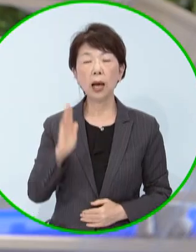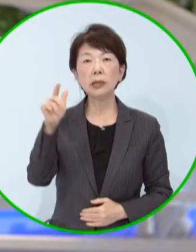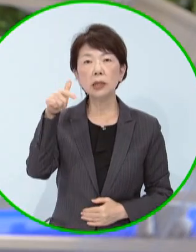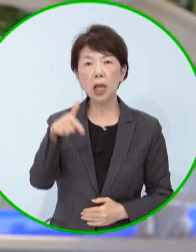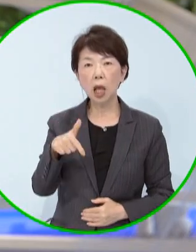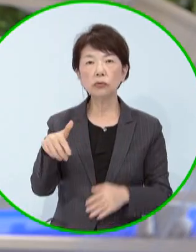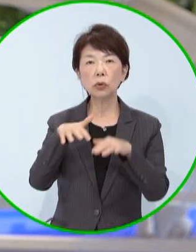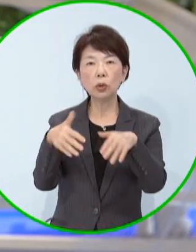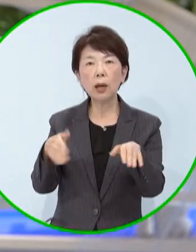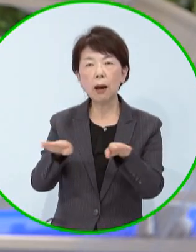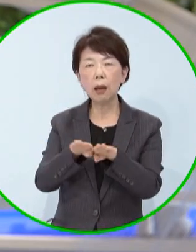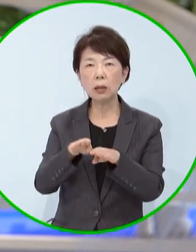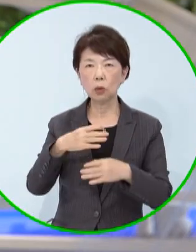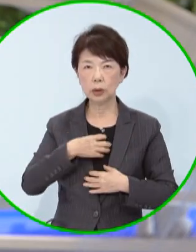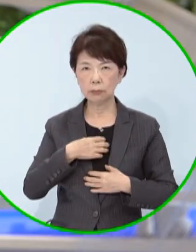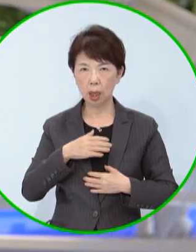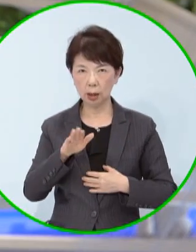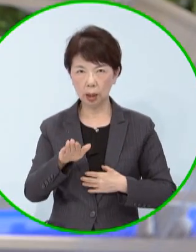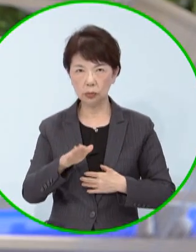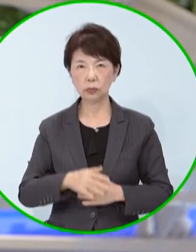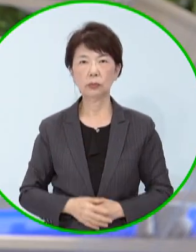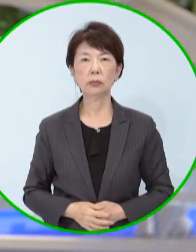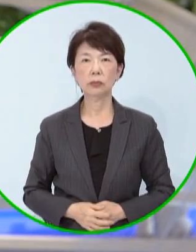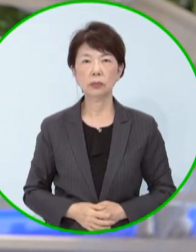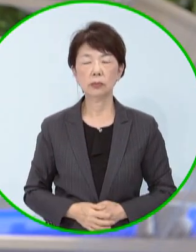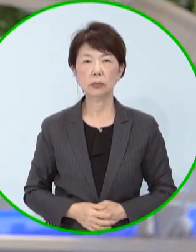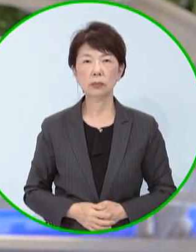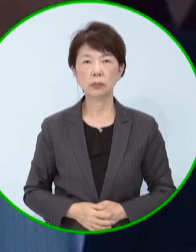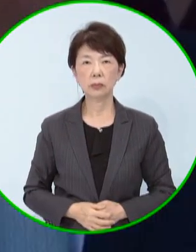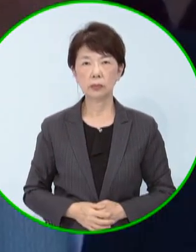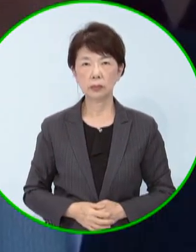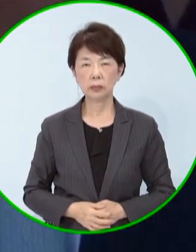政府閉鎖の懸念も出てきました。